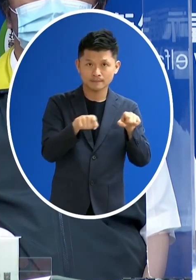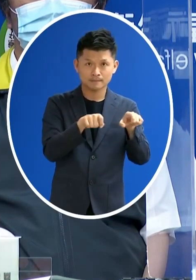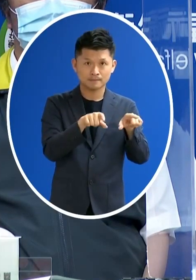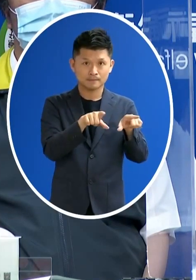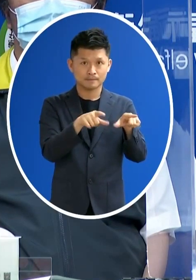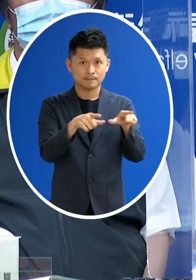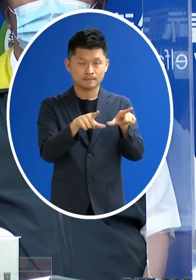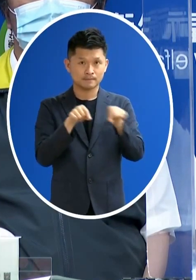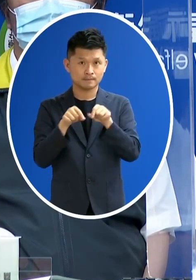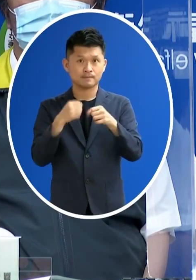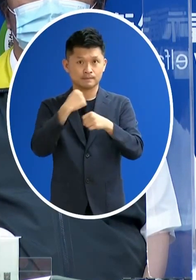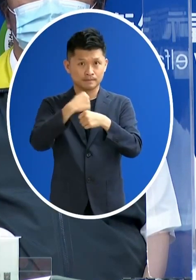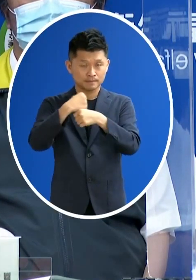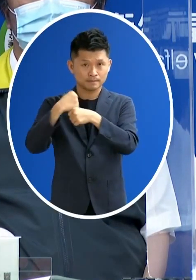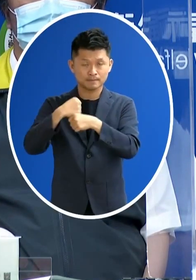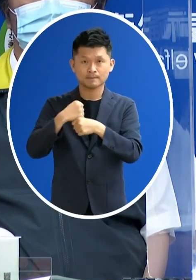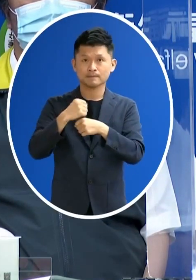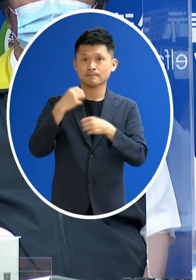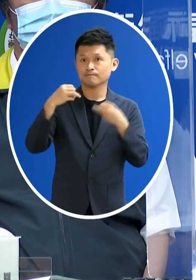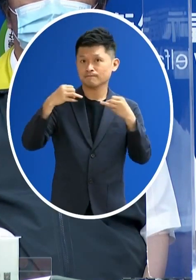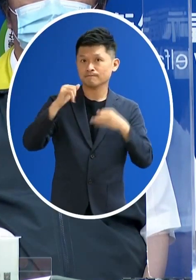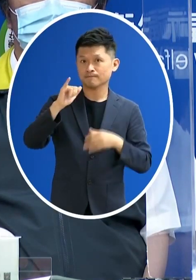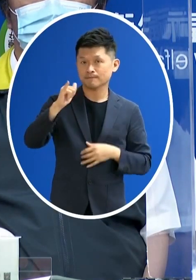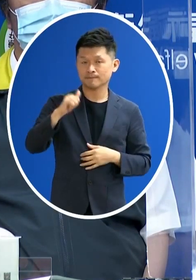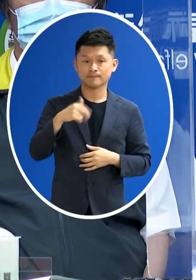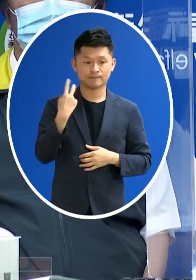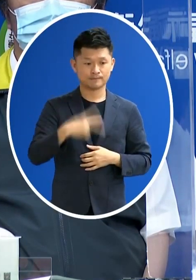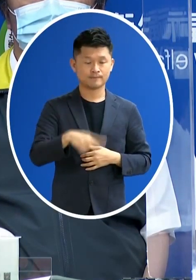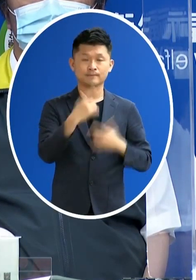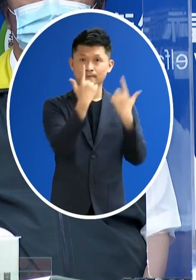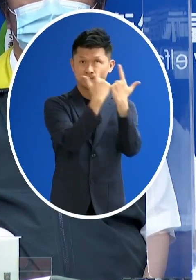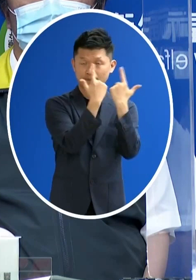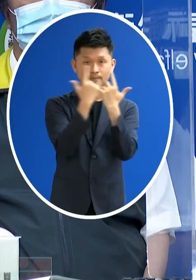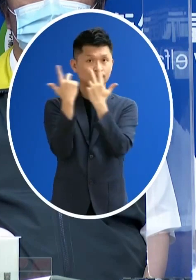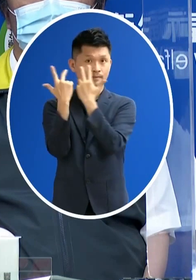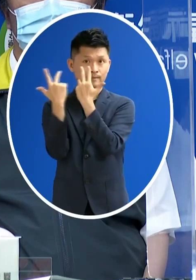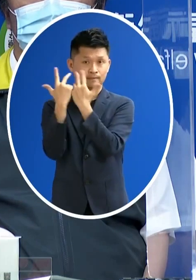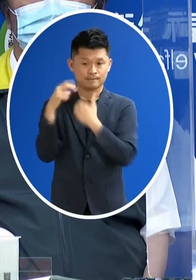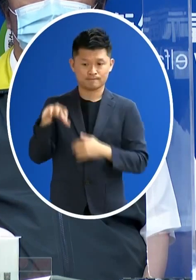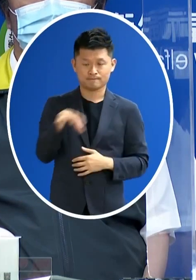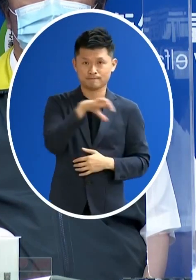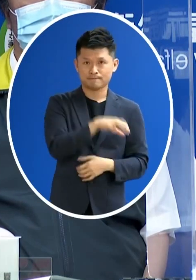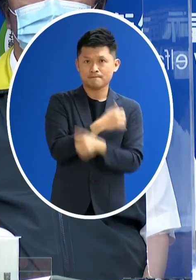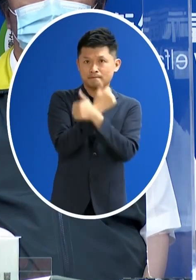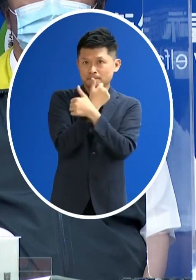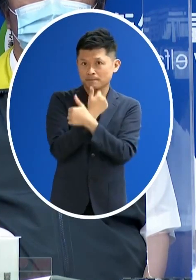成效是还不错。那也经过北市跟新北市的这样的一个经